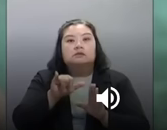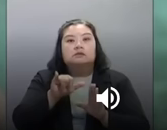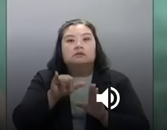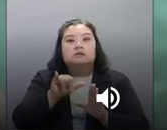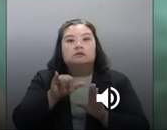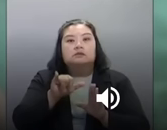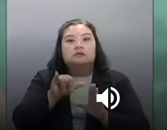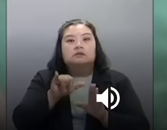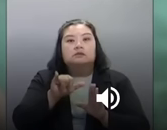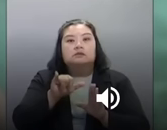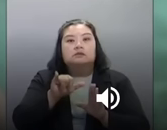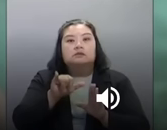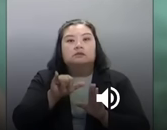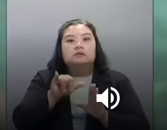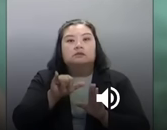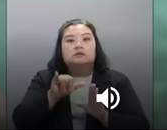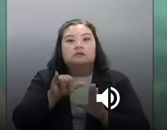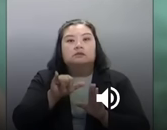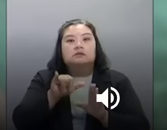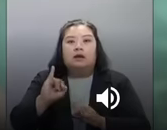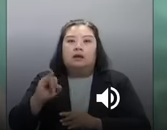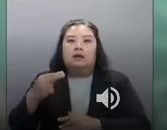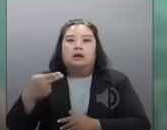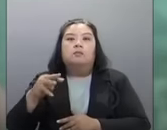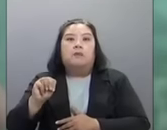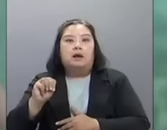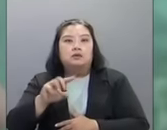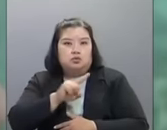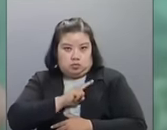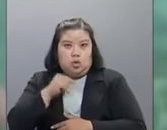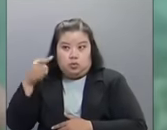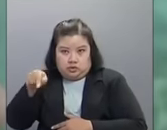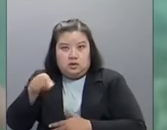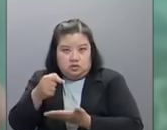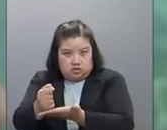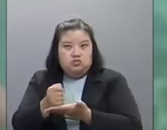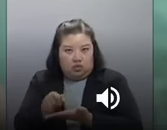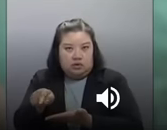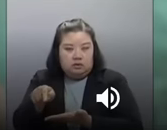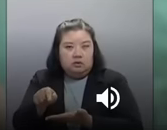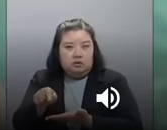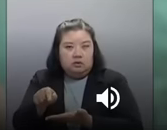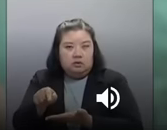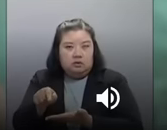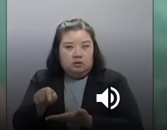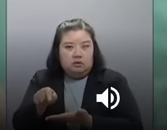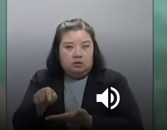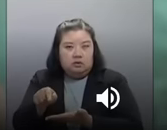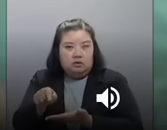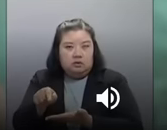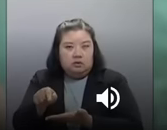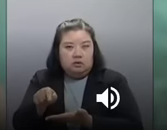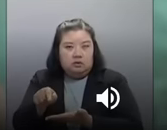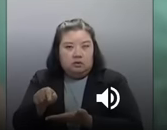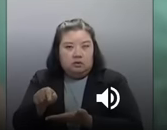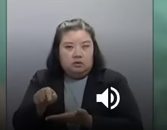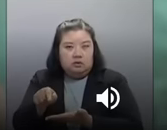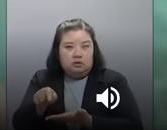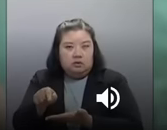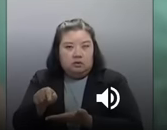มต้องรอดโอโลบอกบุเนาะเอาเวปาพลาทไว้ได้ดี บอกว่าการช่วยเหลือเป็นไปด้วยความยากลำบาก เกไว้ได้ตามาเจ